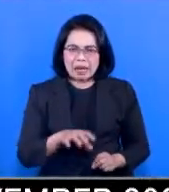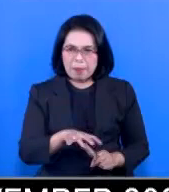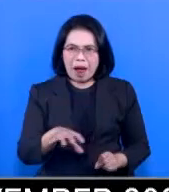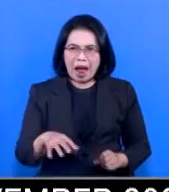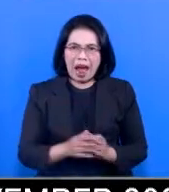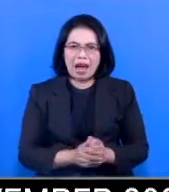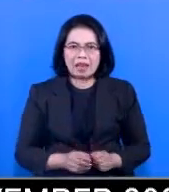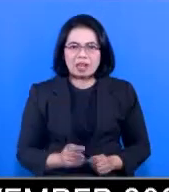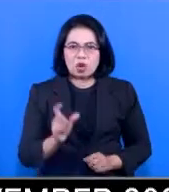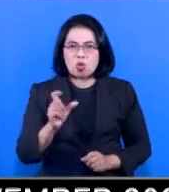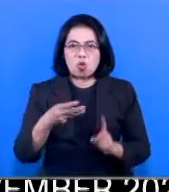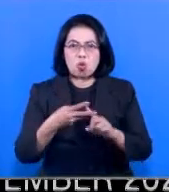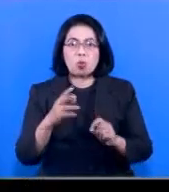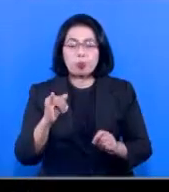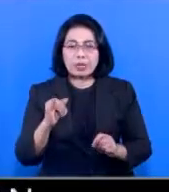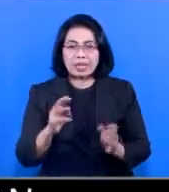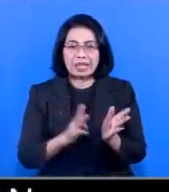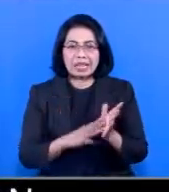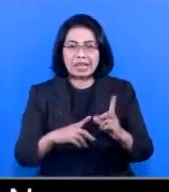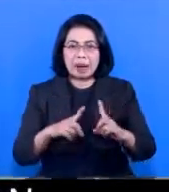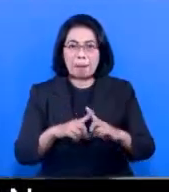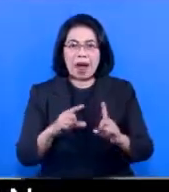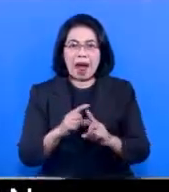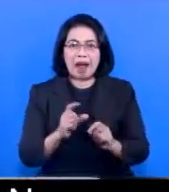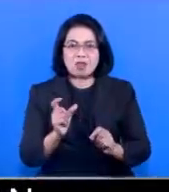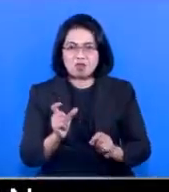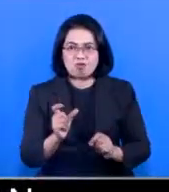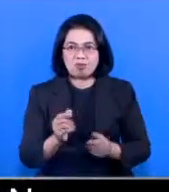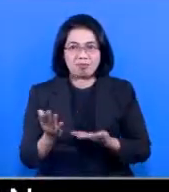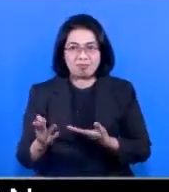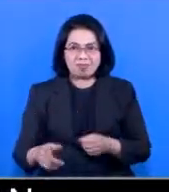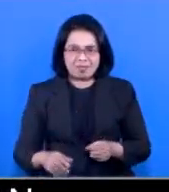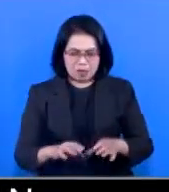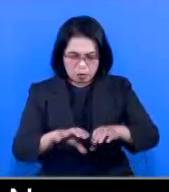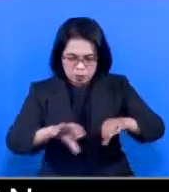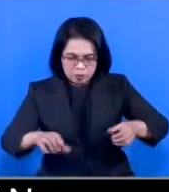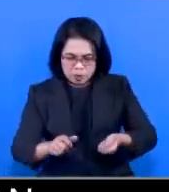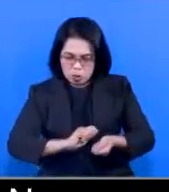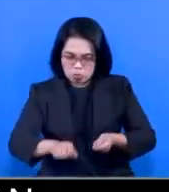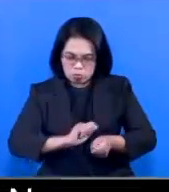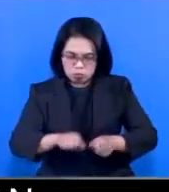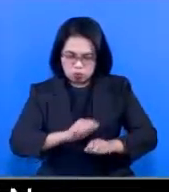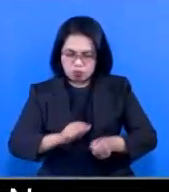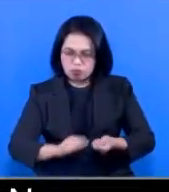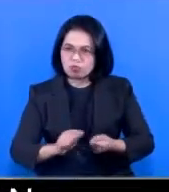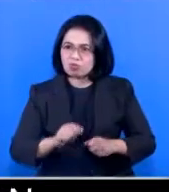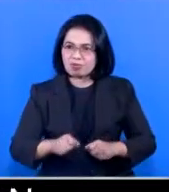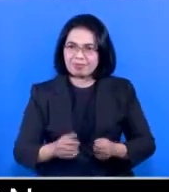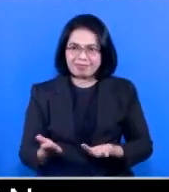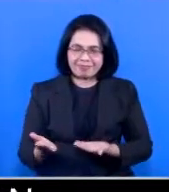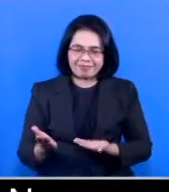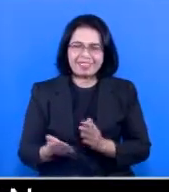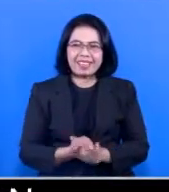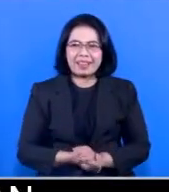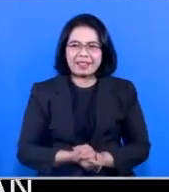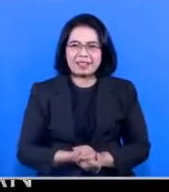Yap, berlimpahnya ubi madu di lereng Gunung Semeru memunculkan ide inovasi di benak seorang pembuat brownies bernama Husnul Khotimah. Ubi